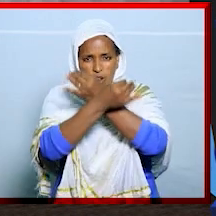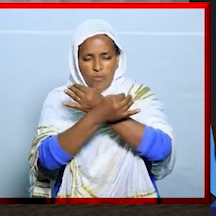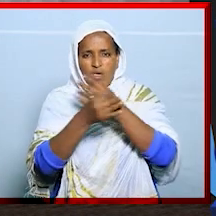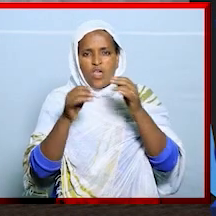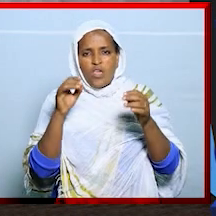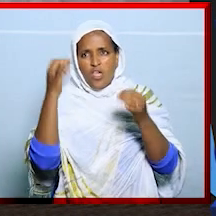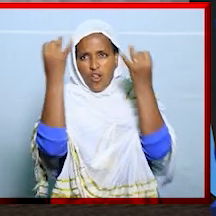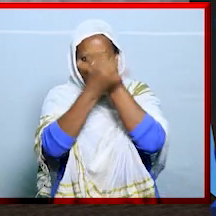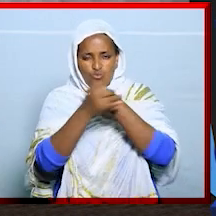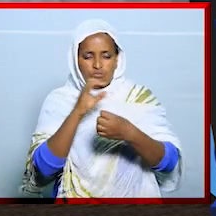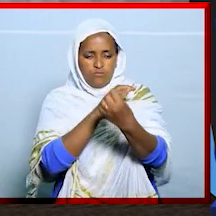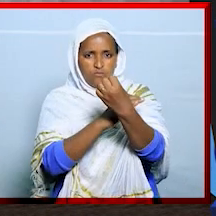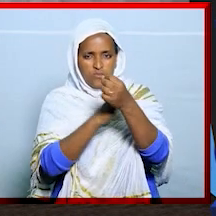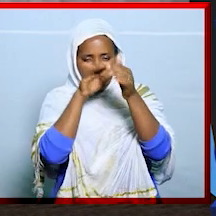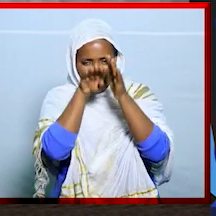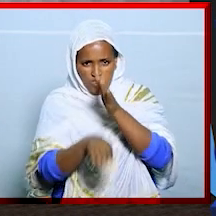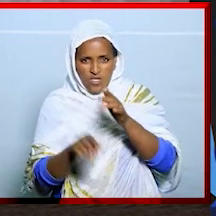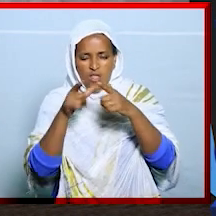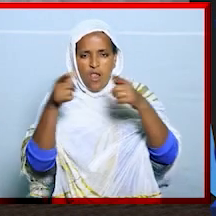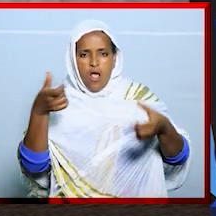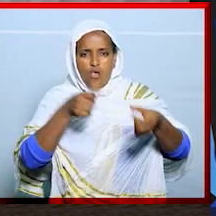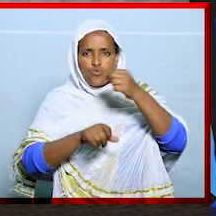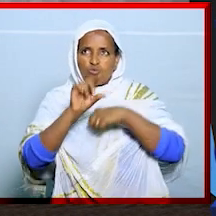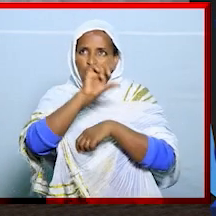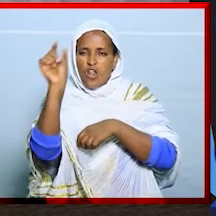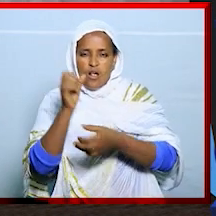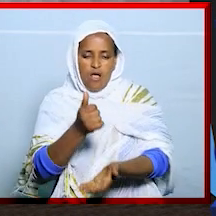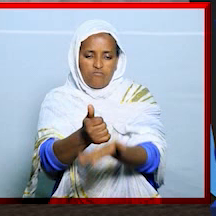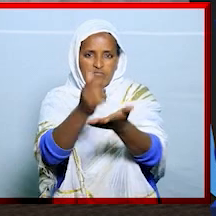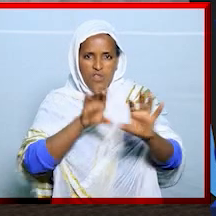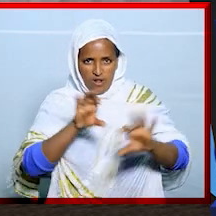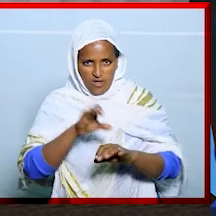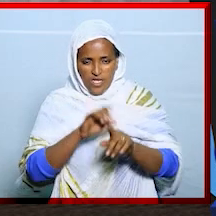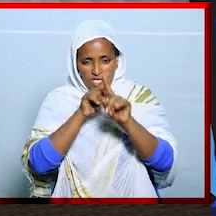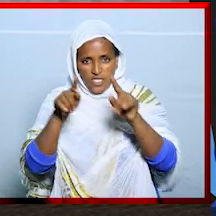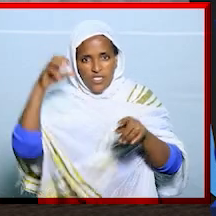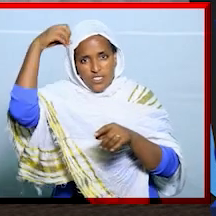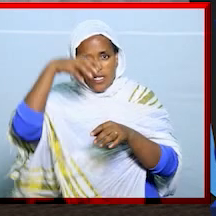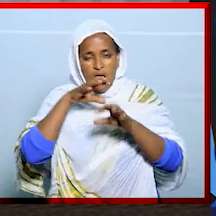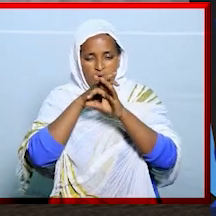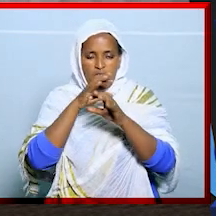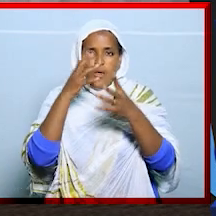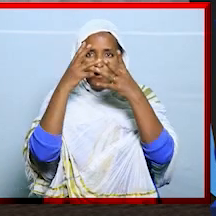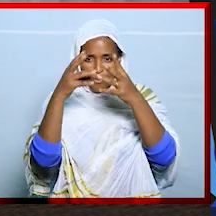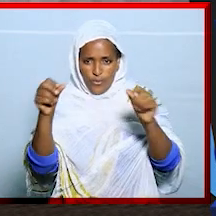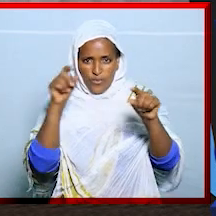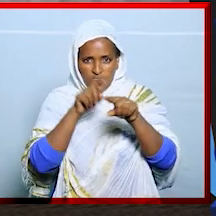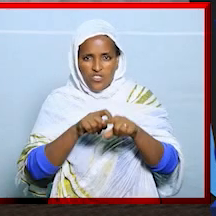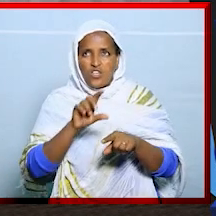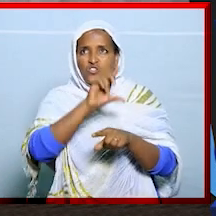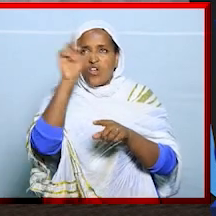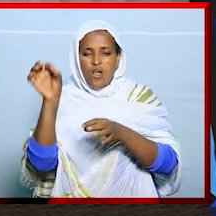የጨለማውን የሌሊቱን ብርታት በመቀነስ ታላቅ አስተዋጽኦ በአቅሟ ታደርጋለች። እንግዲህ ፀሐይ ሳትኖር ፀሐይ